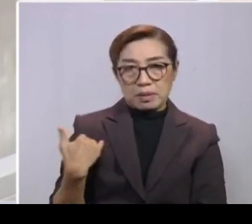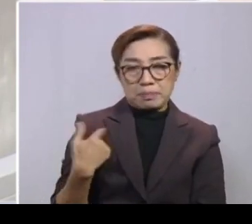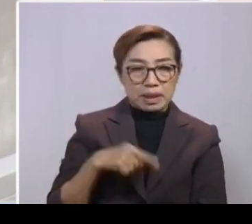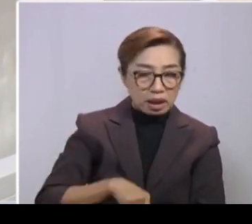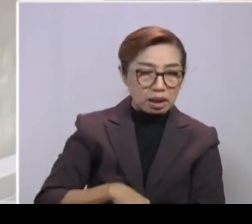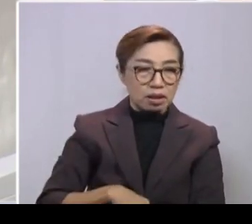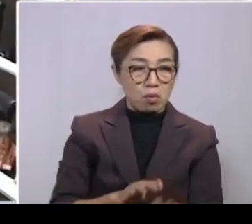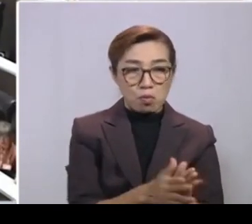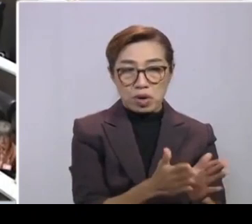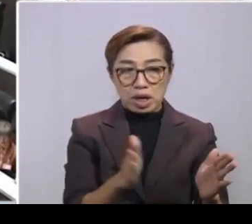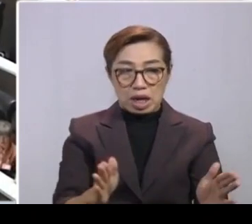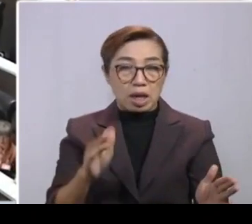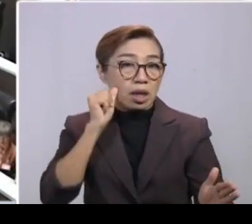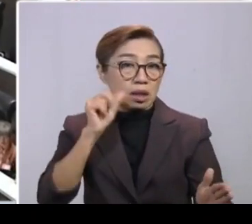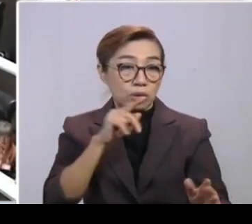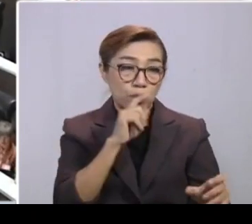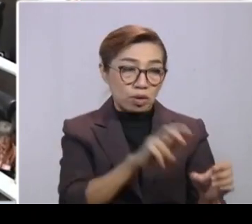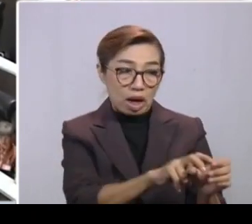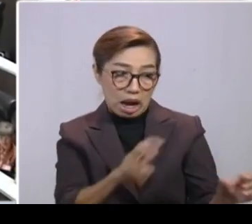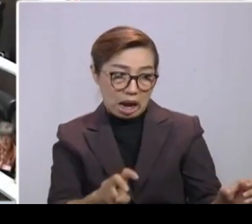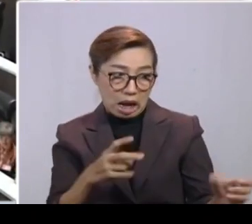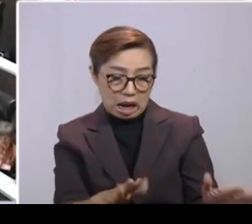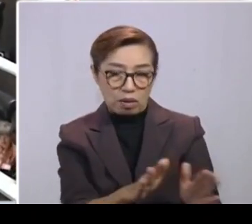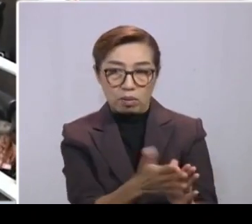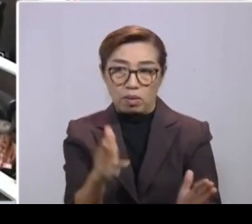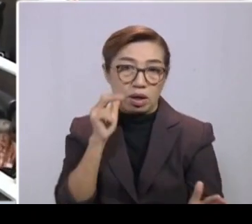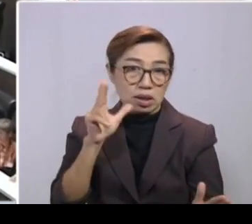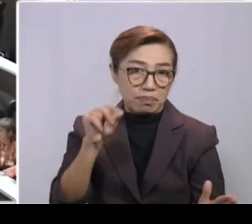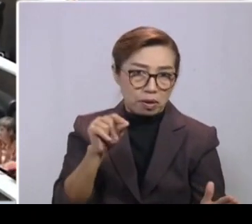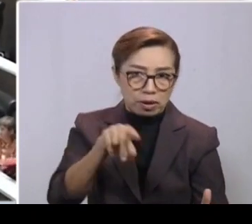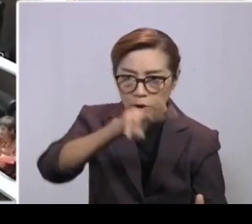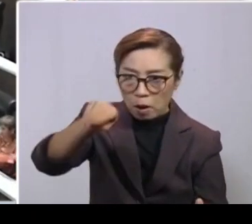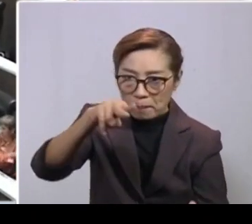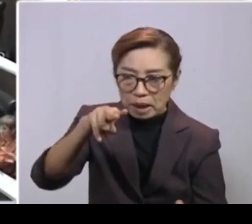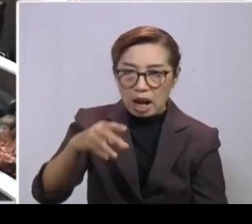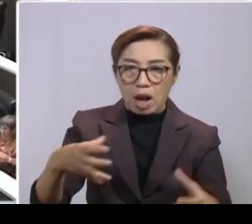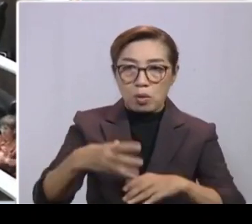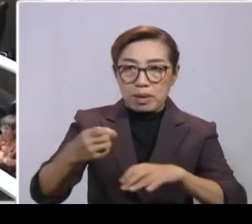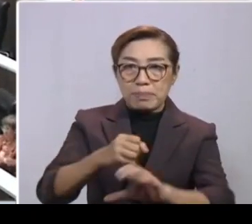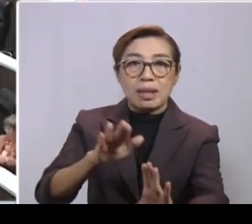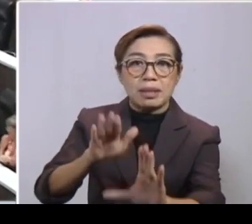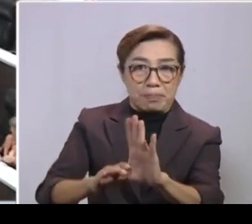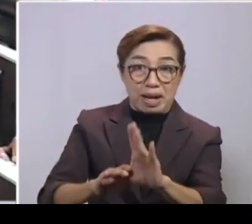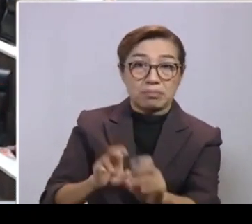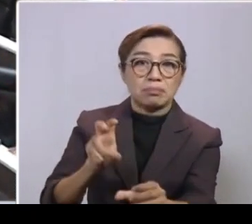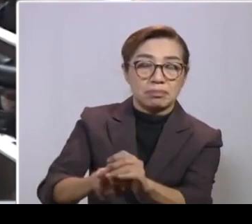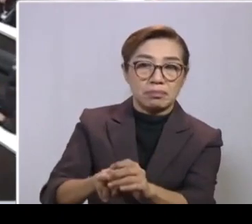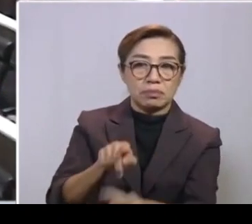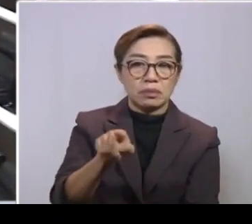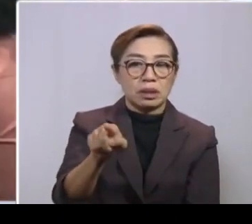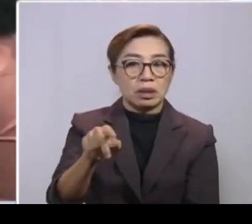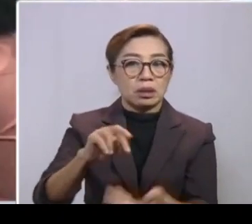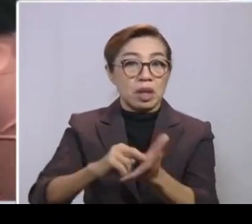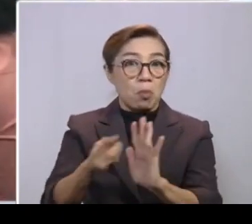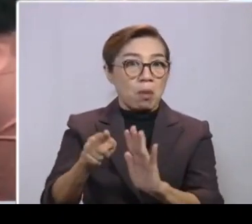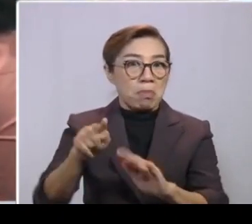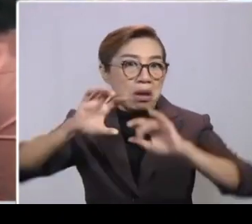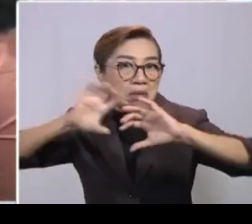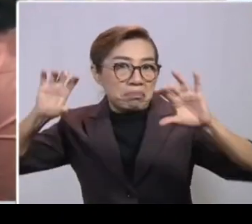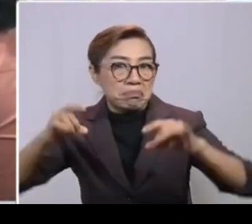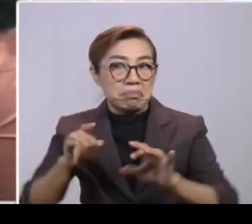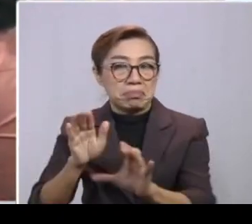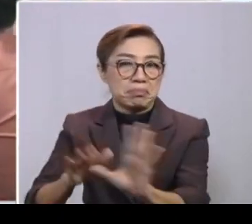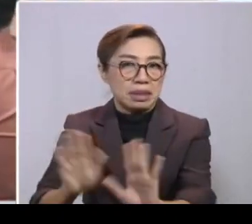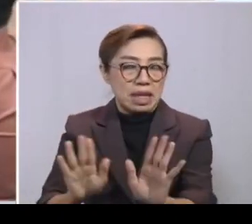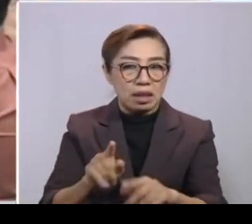พรรคไปสังกัดใหม่ 30วันโดยพรรคการเมืองที่จะไปสังกัดแน่นอนว่าหมออองเน้นย้ำว่าต้องไม่ใช่ขั้วตรงข้ามจะ